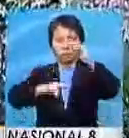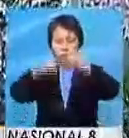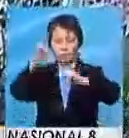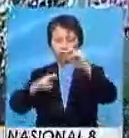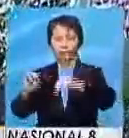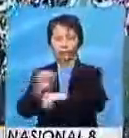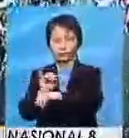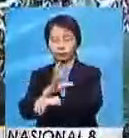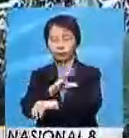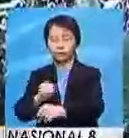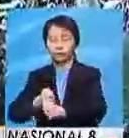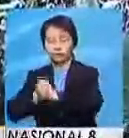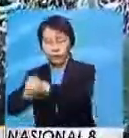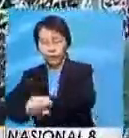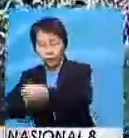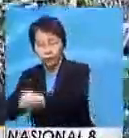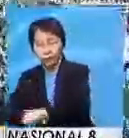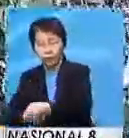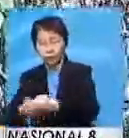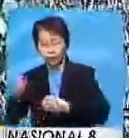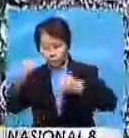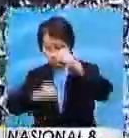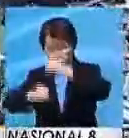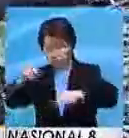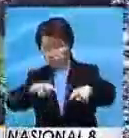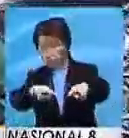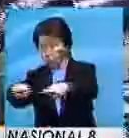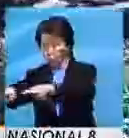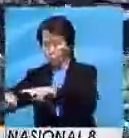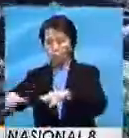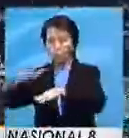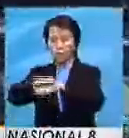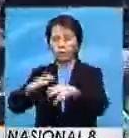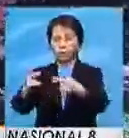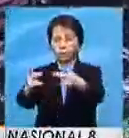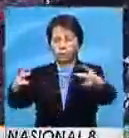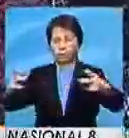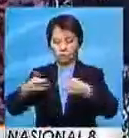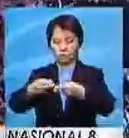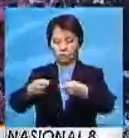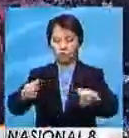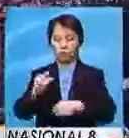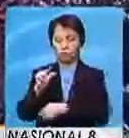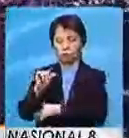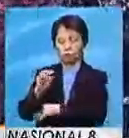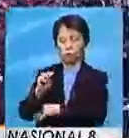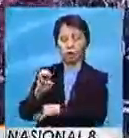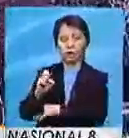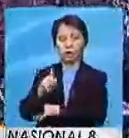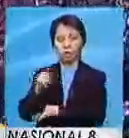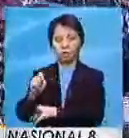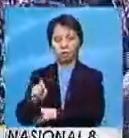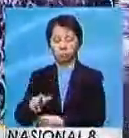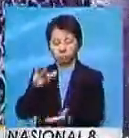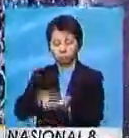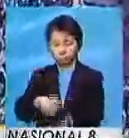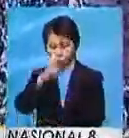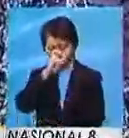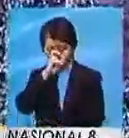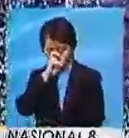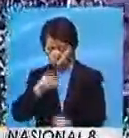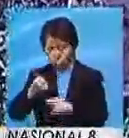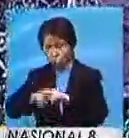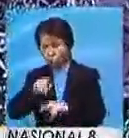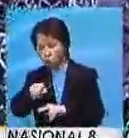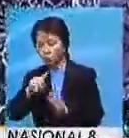industri dan ladang. Pemantauan rapi juga dibuat ke atas kawasan-kawasan tanah gambut. Penguatkuasaan juga dipertingkat ke